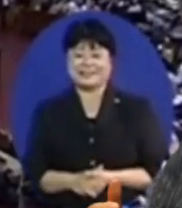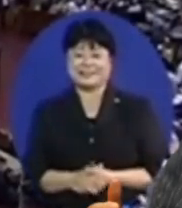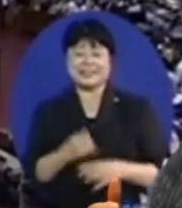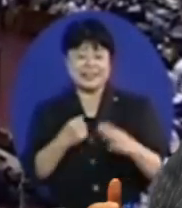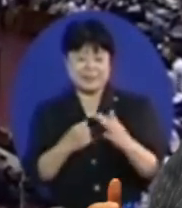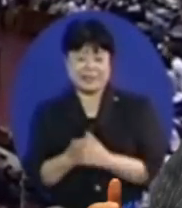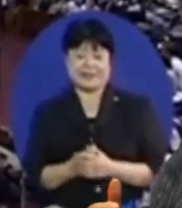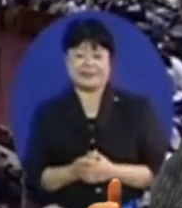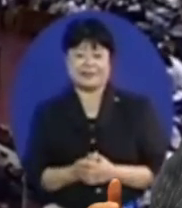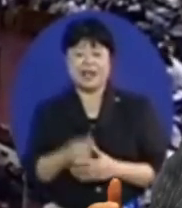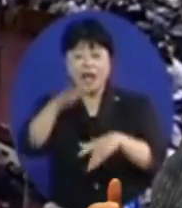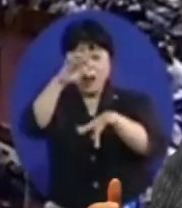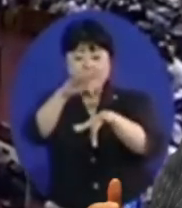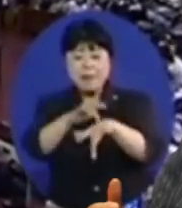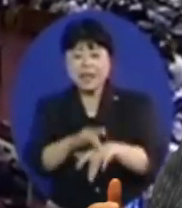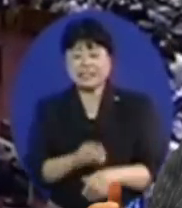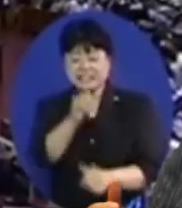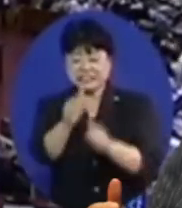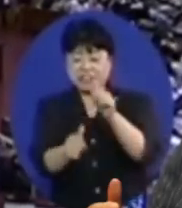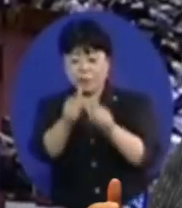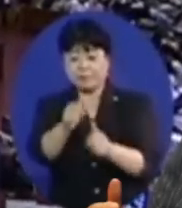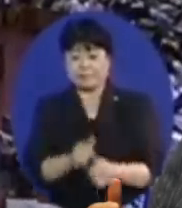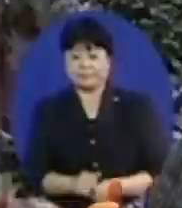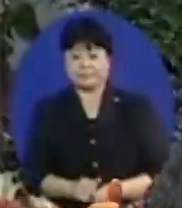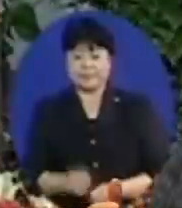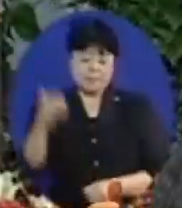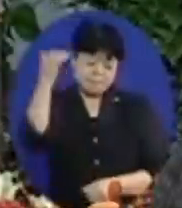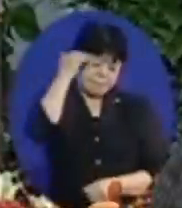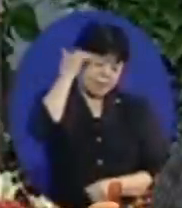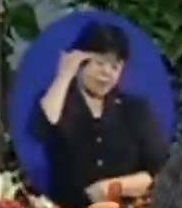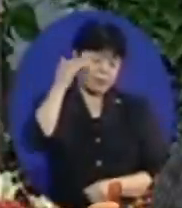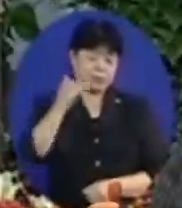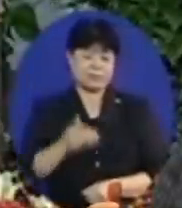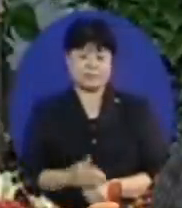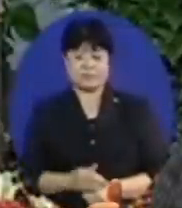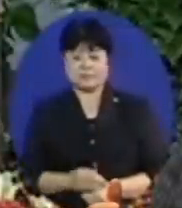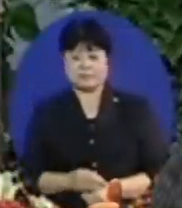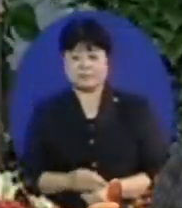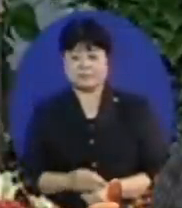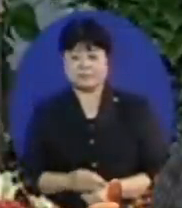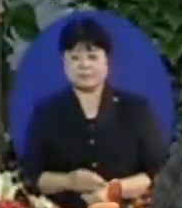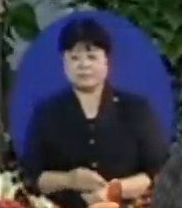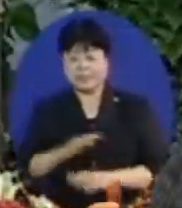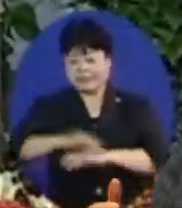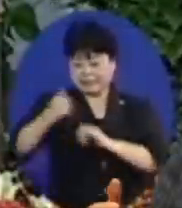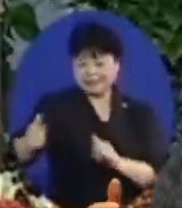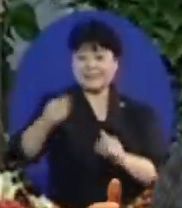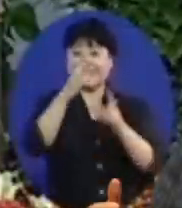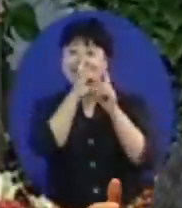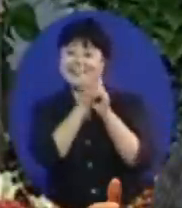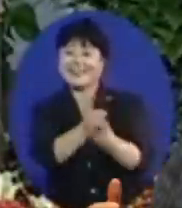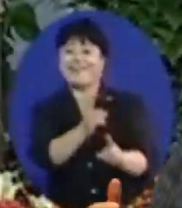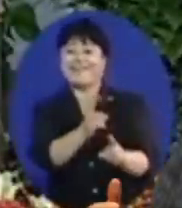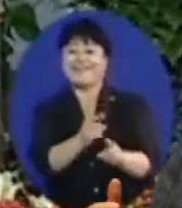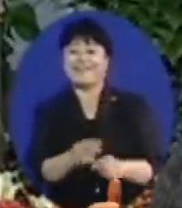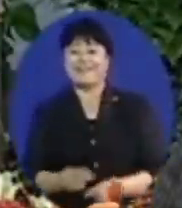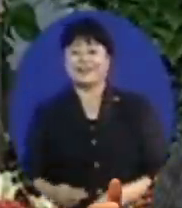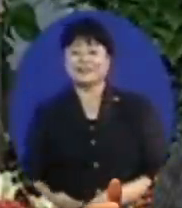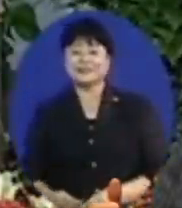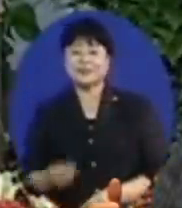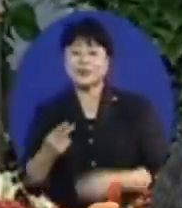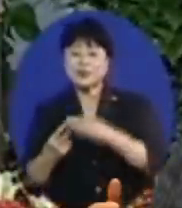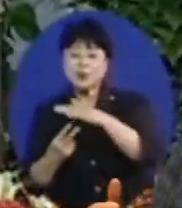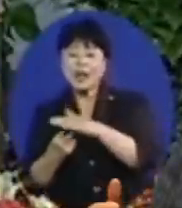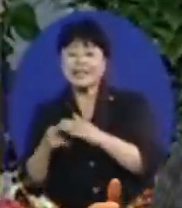그래서 마귀의 시험이 아무리 다가와도 우리는 마귀의 시험과 대적에 이겨야 되는 것입니다. 요한 1서 2장